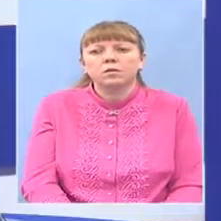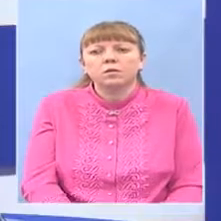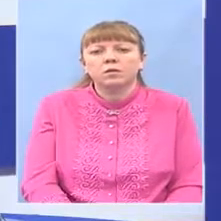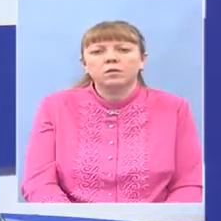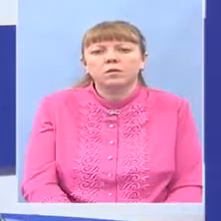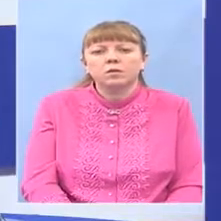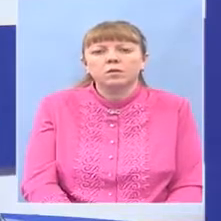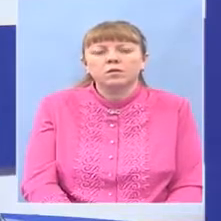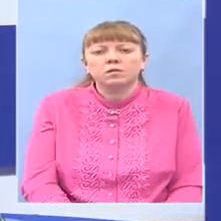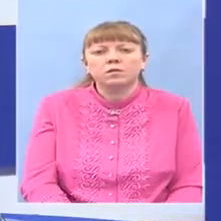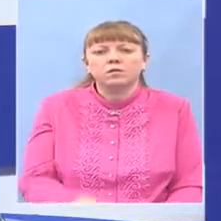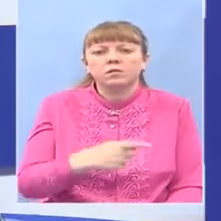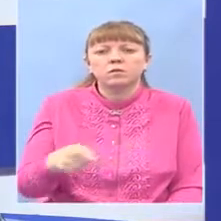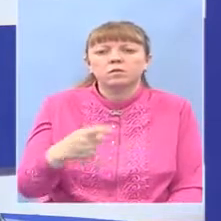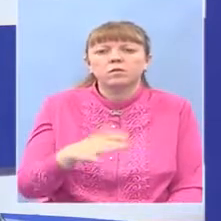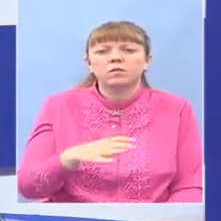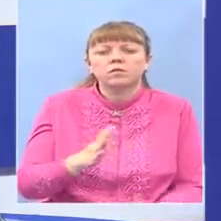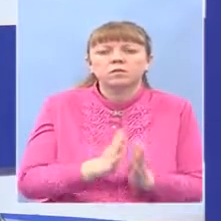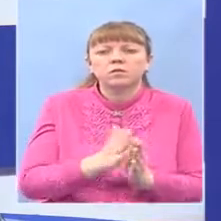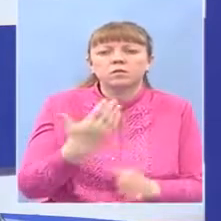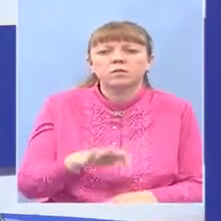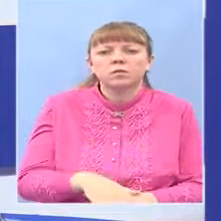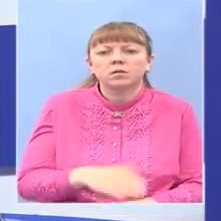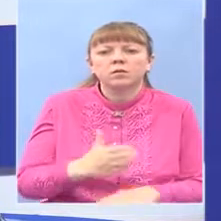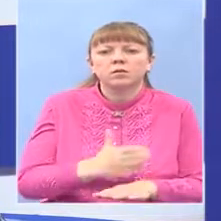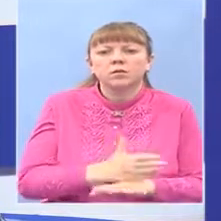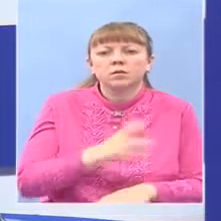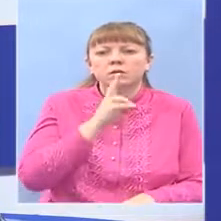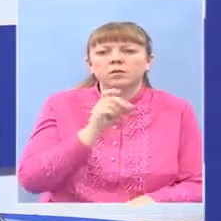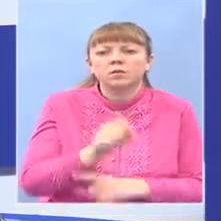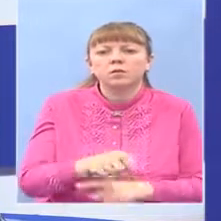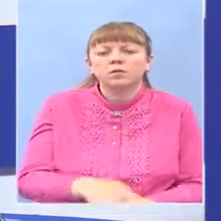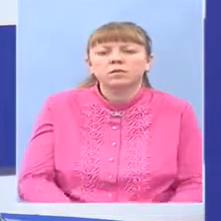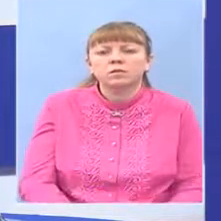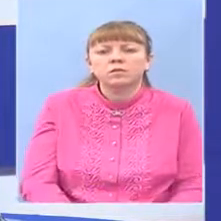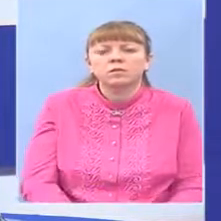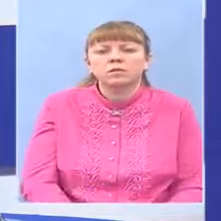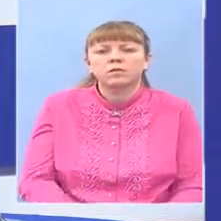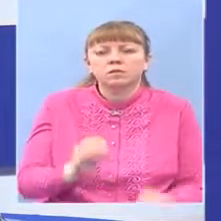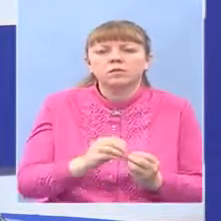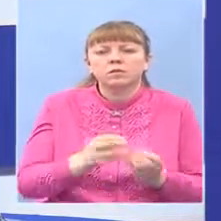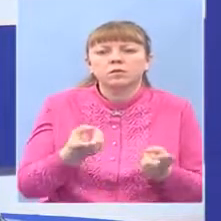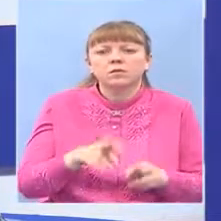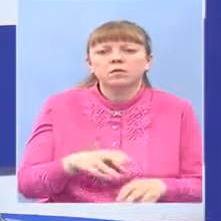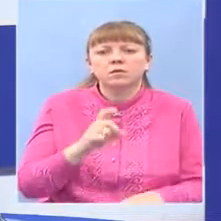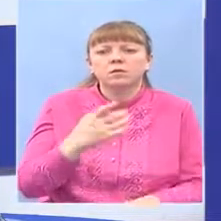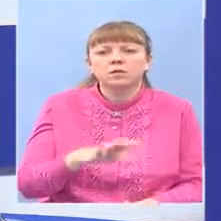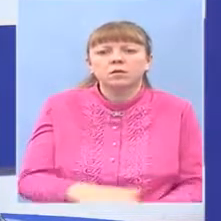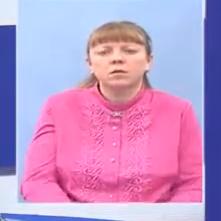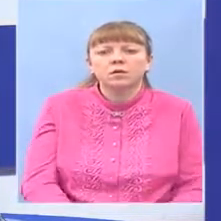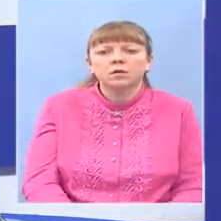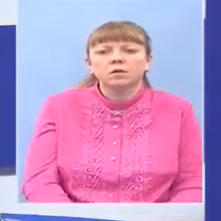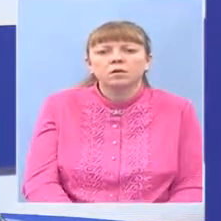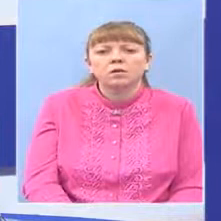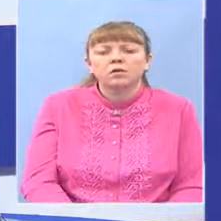понимаю, что текущие требования к распределению госсоцзаказа, они до сих пор остаются архаичные. То есть они